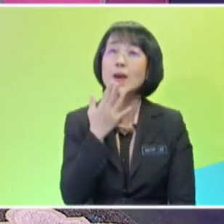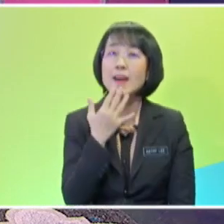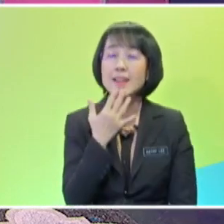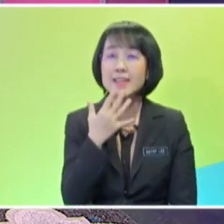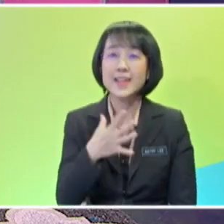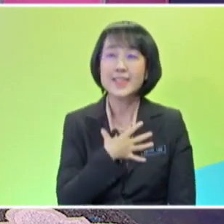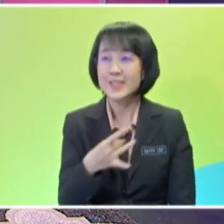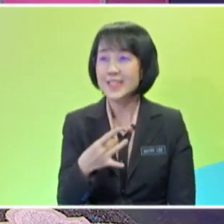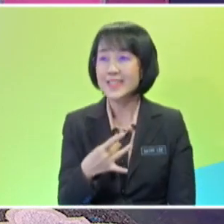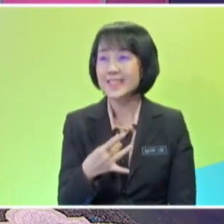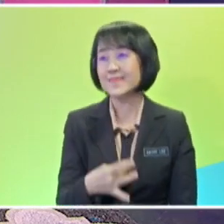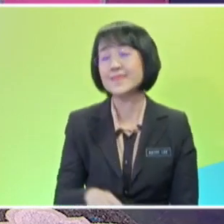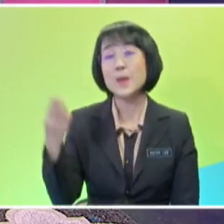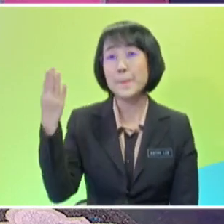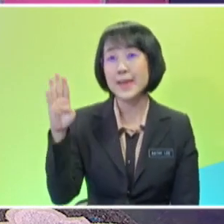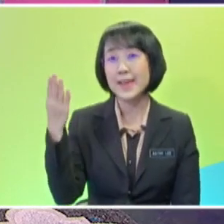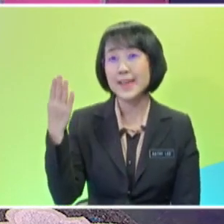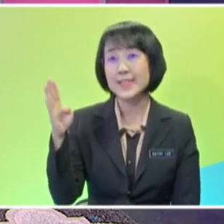warna biru